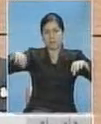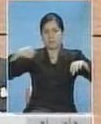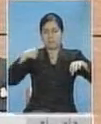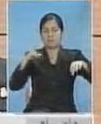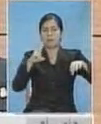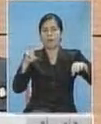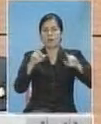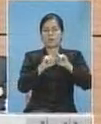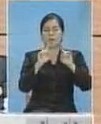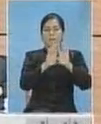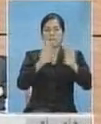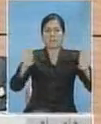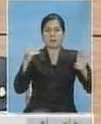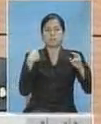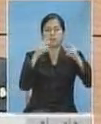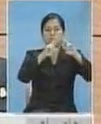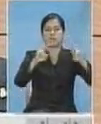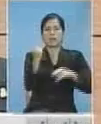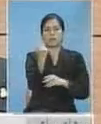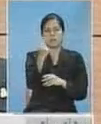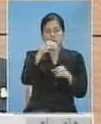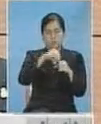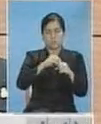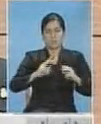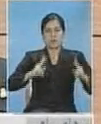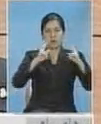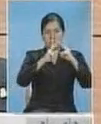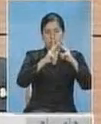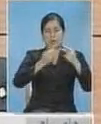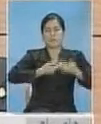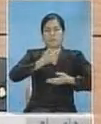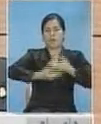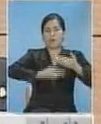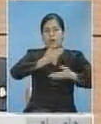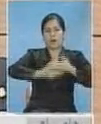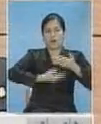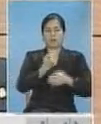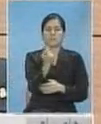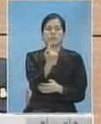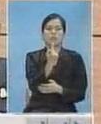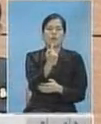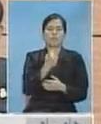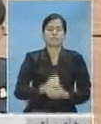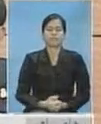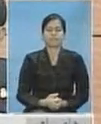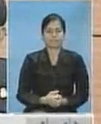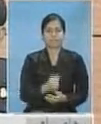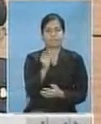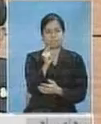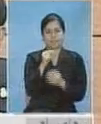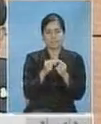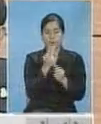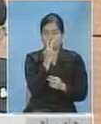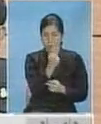1 ร้านที่เปิดก็คือร้านที่เปิดอยู่ในกระทรวงพาณิชย์ที่สนามบินน้ำจังหวัดนนทบุรีแน่นอนครับท่านประธานเข้า